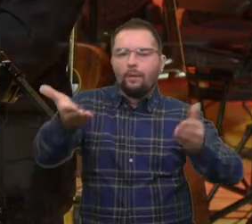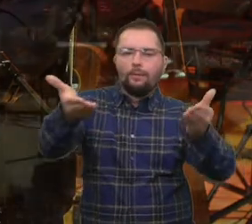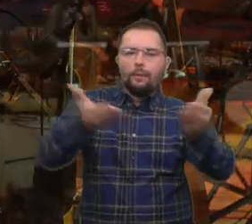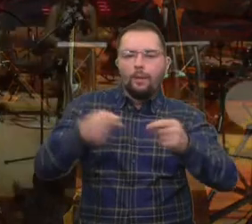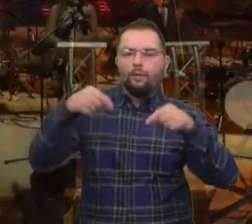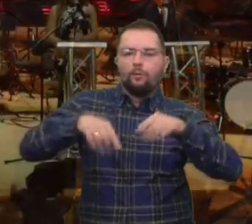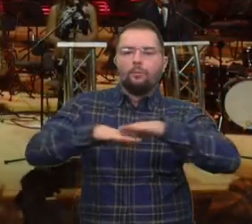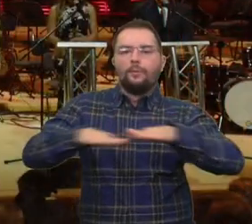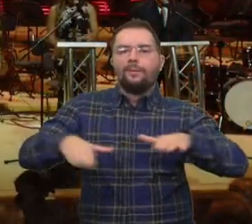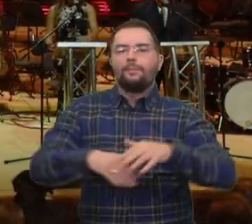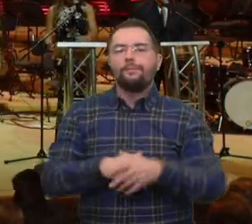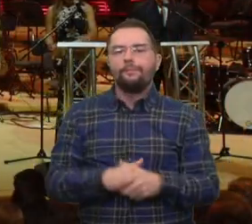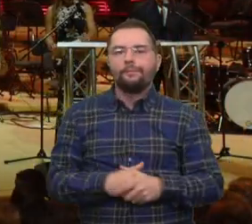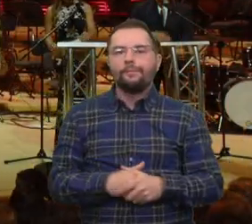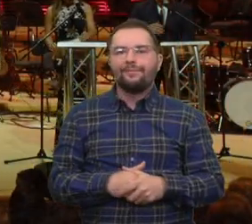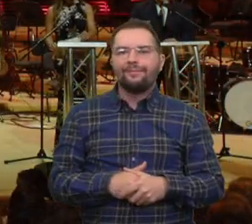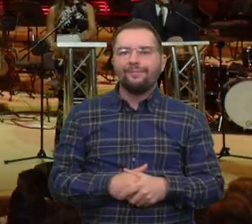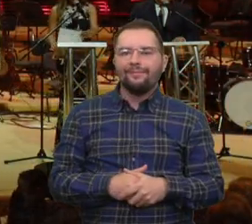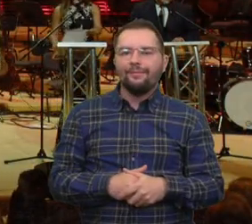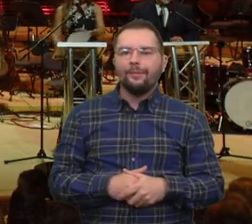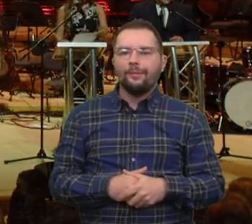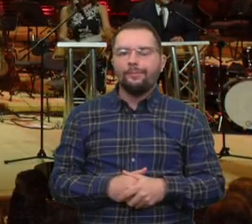scenę.